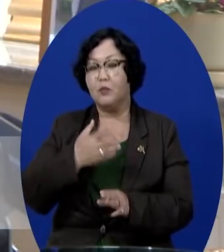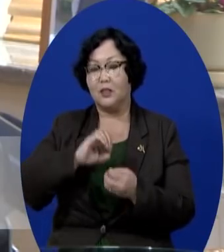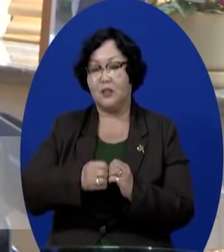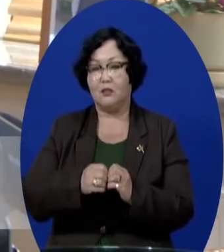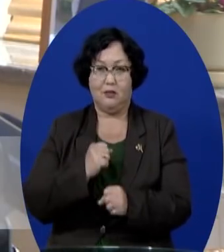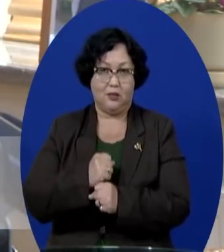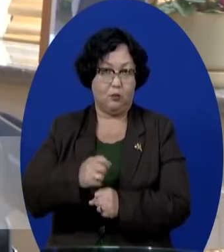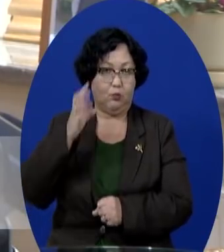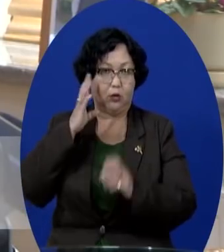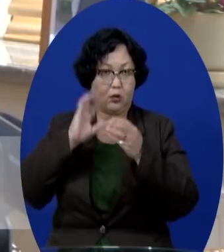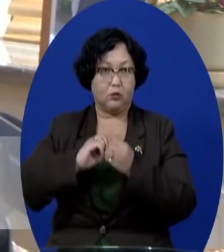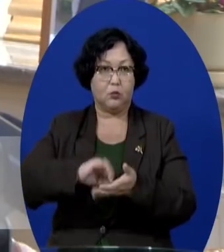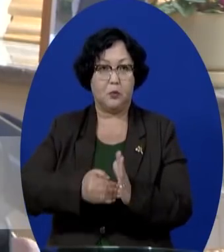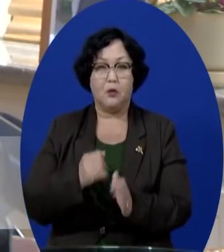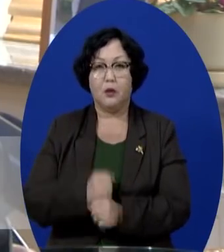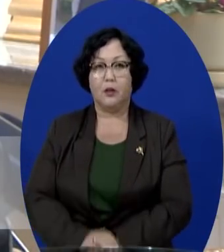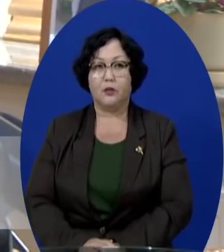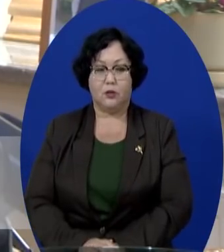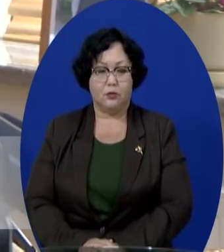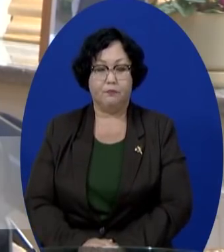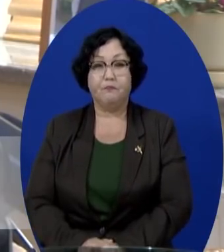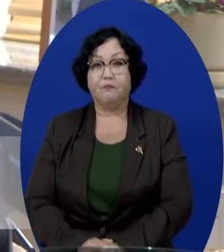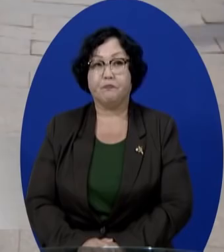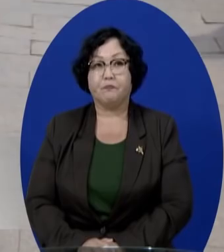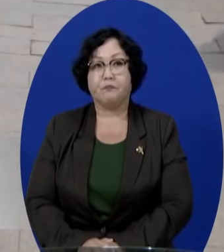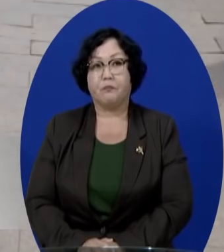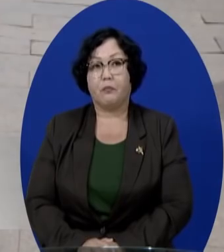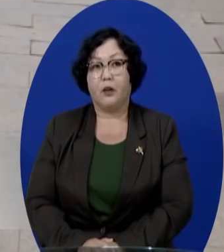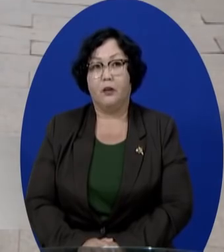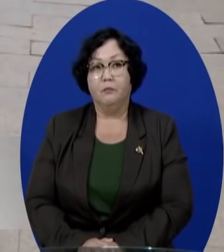одоо бодлогыг бас барьж төлөвлөлттэй бол ажиллаж байна.